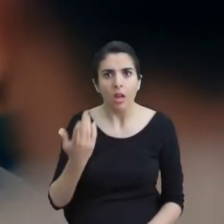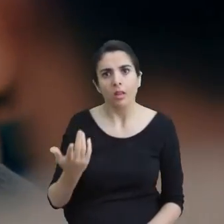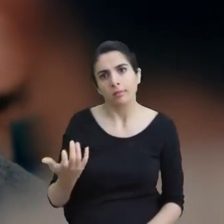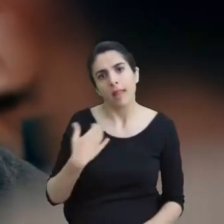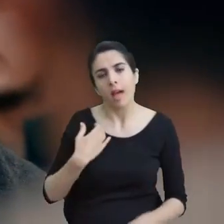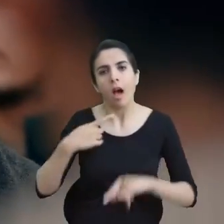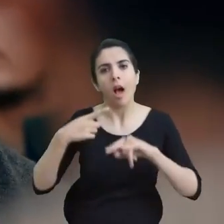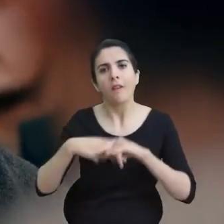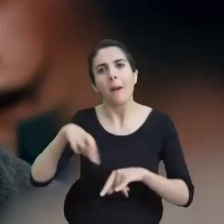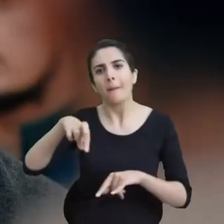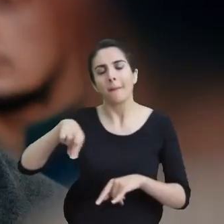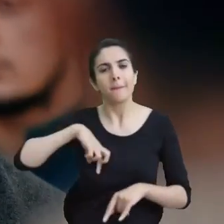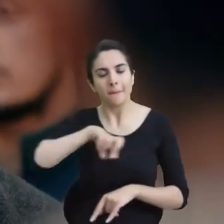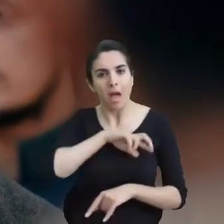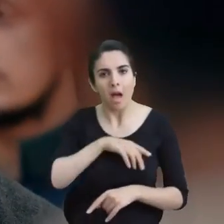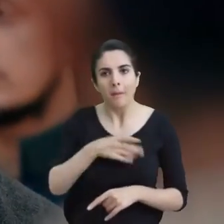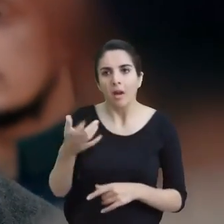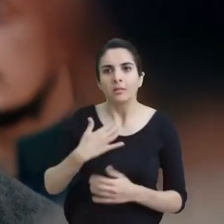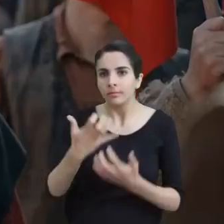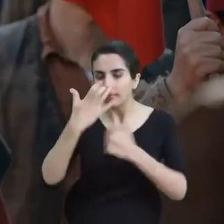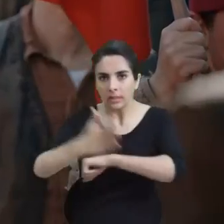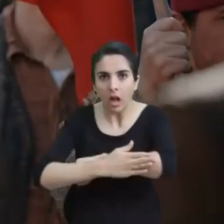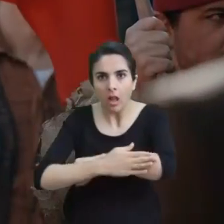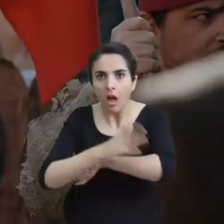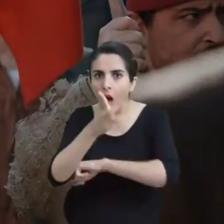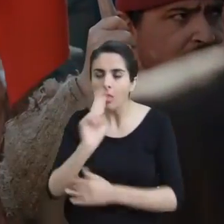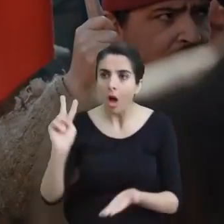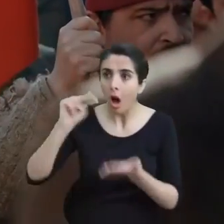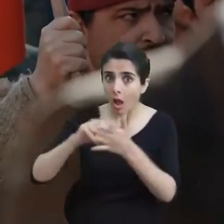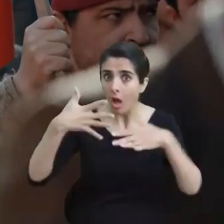ve halifemizin iradesine karşı ayaklanırsınız.